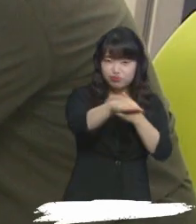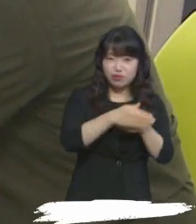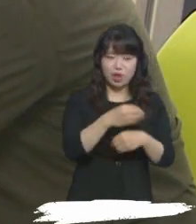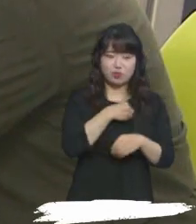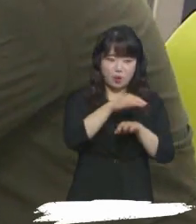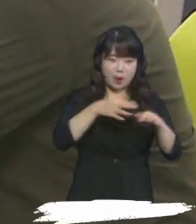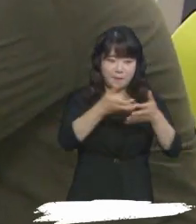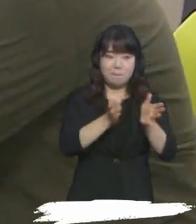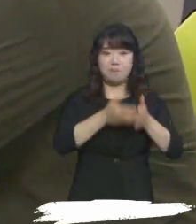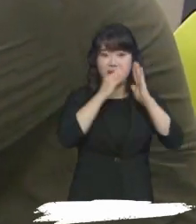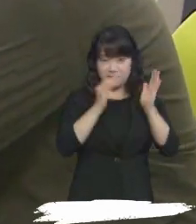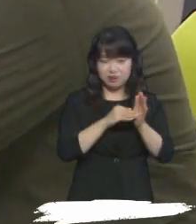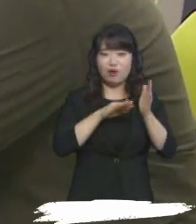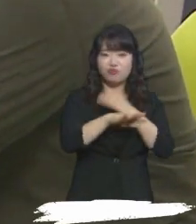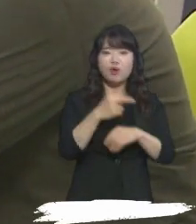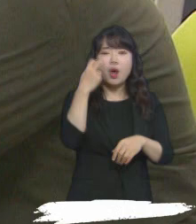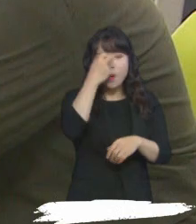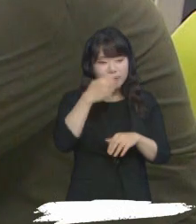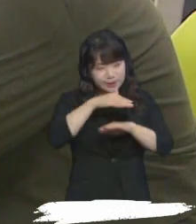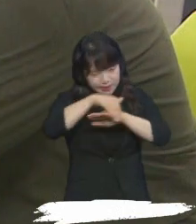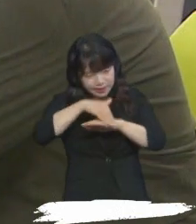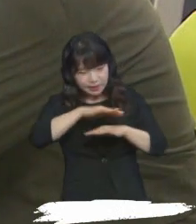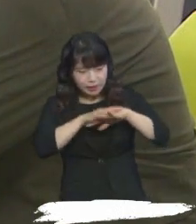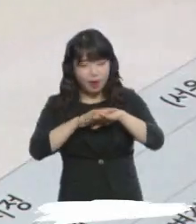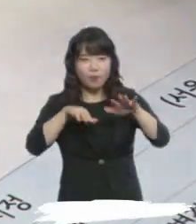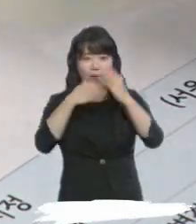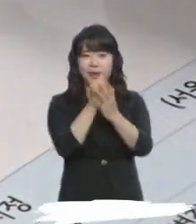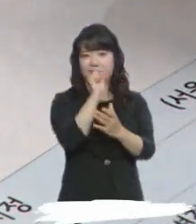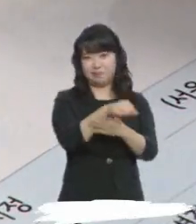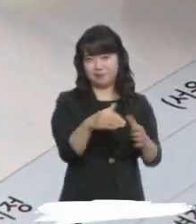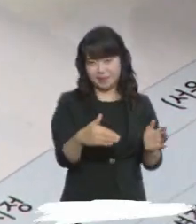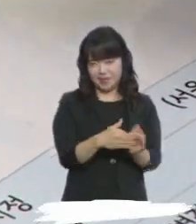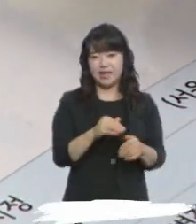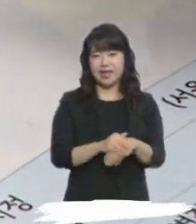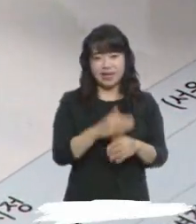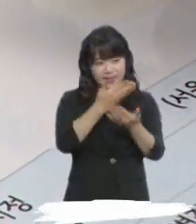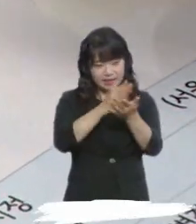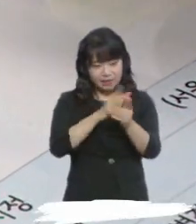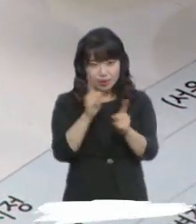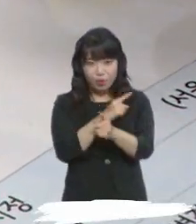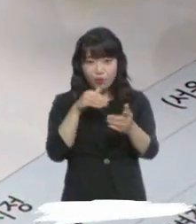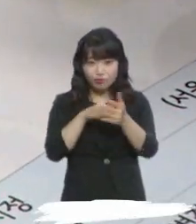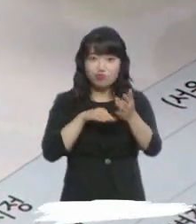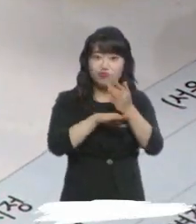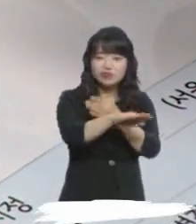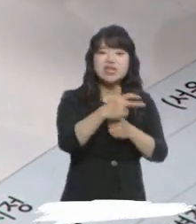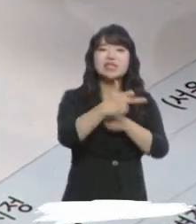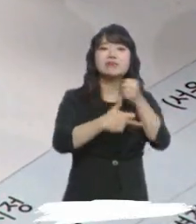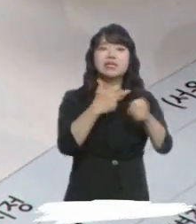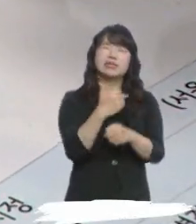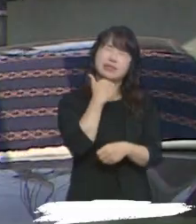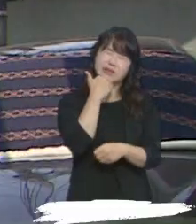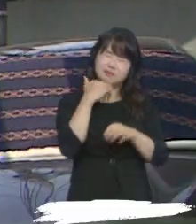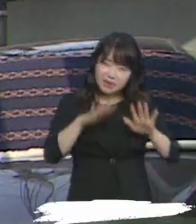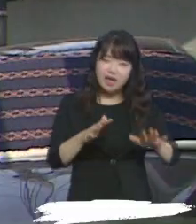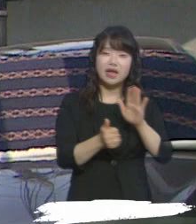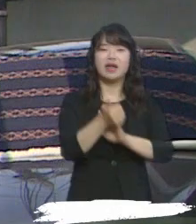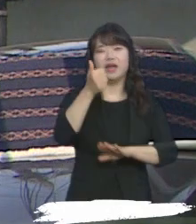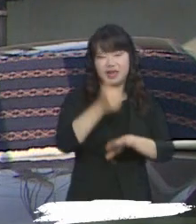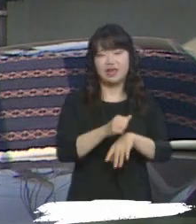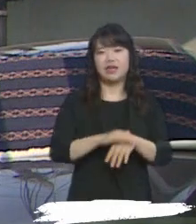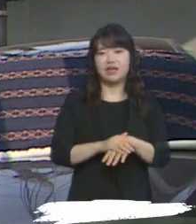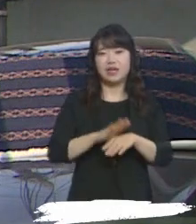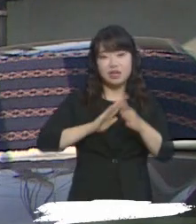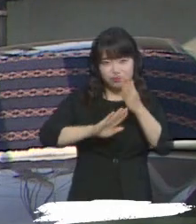조합장을 선출하고 최근 관리처분 계획을 인가받았습니다. 정비사업 지정 이후 17년 만입니다.